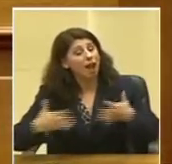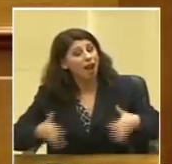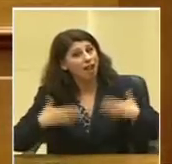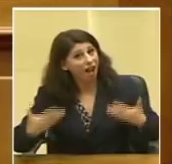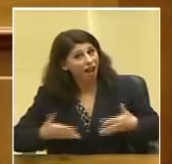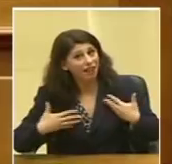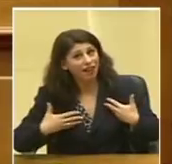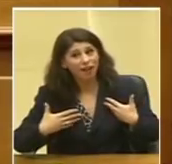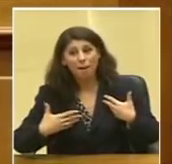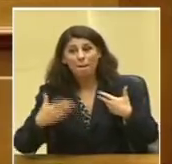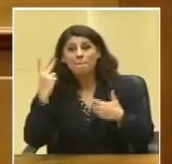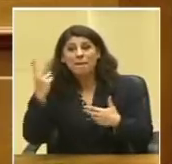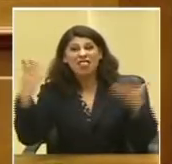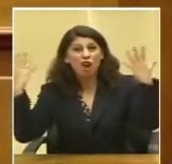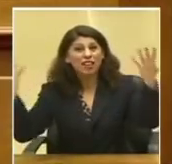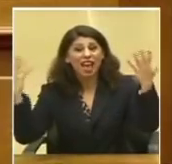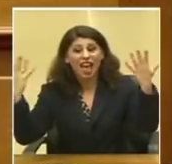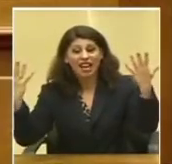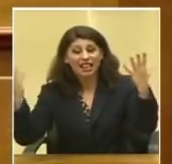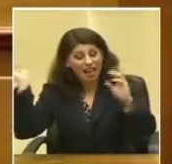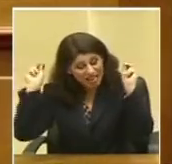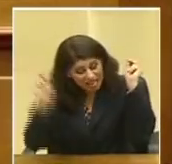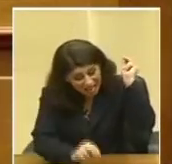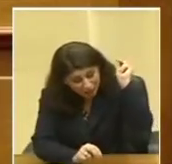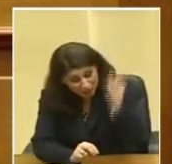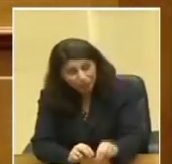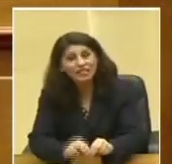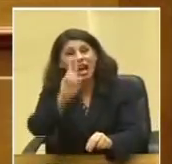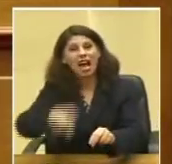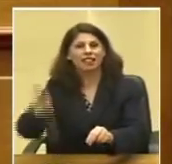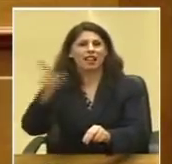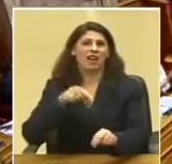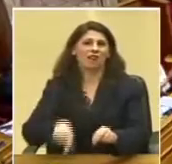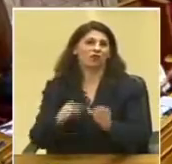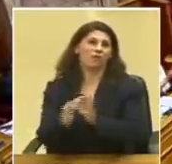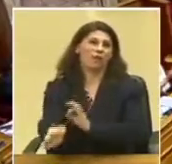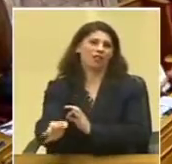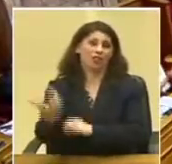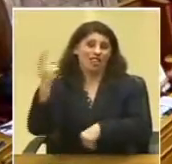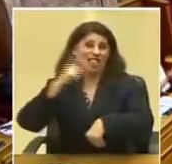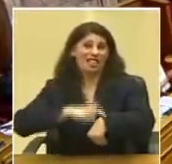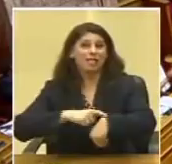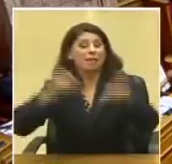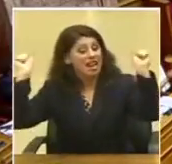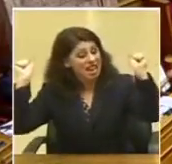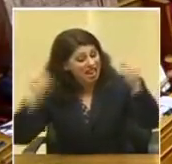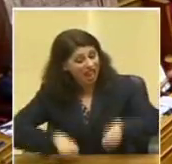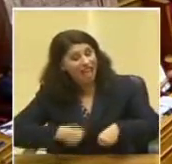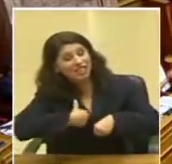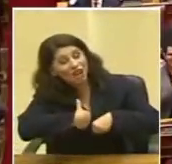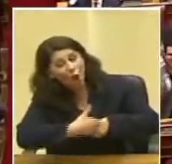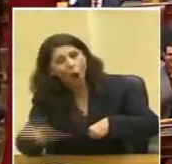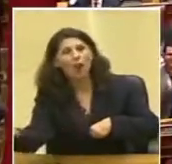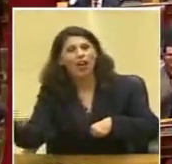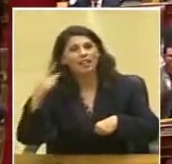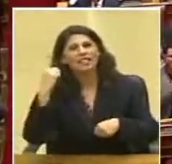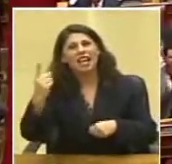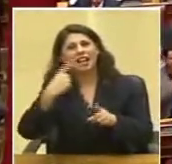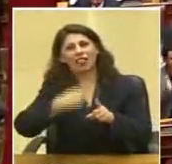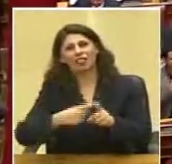δυο χέρια την κατάργηση του μέτρου αυτού. Ήρθε η ώρα να πείτε ναι σε όλα και σε ένα θετικό μέτρο.